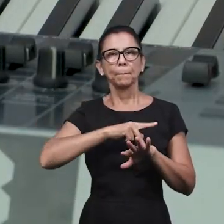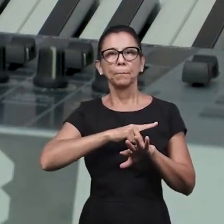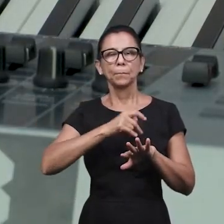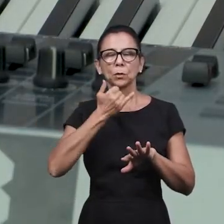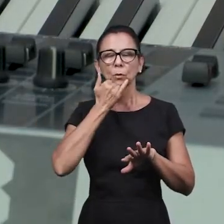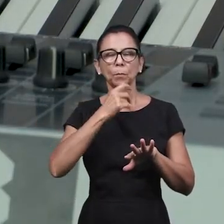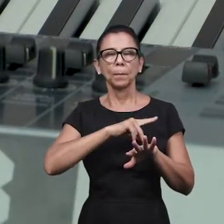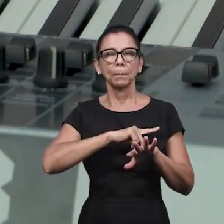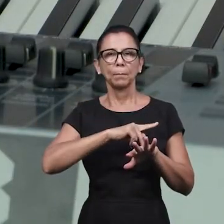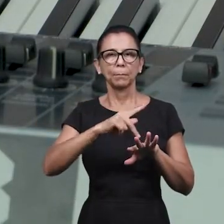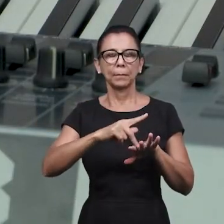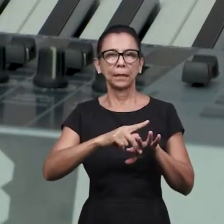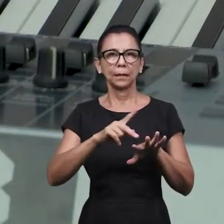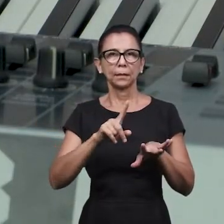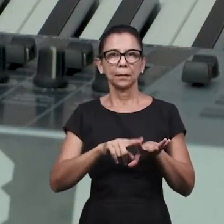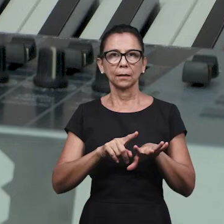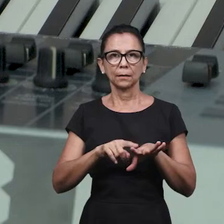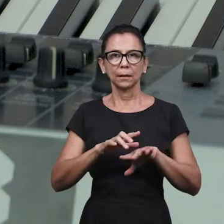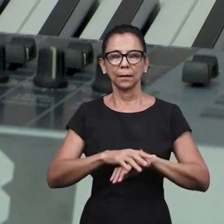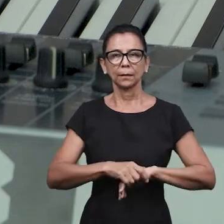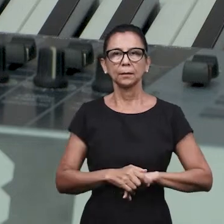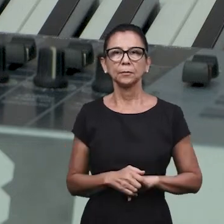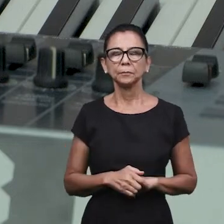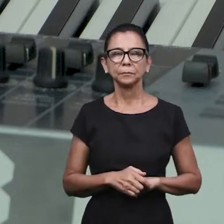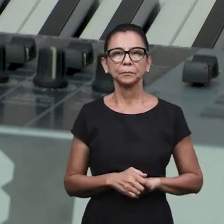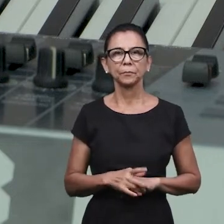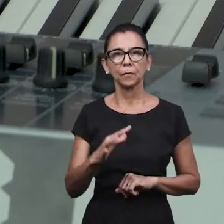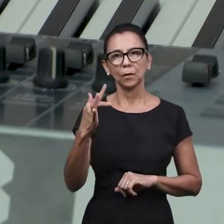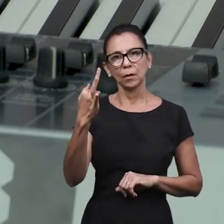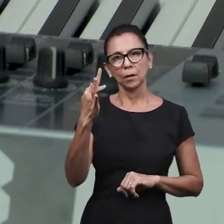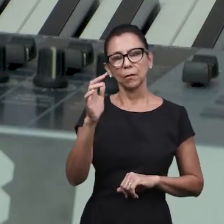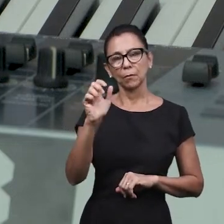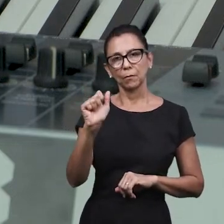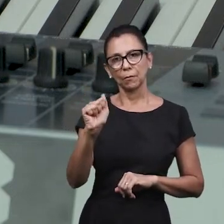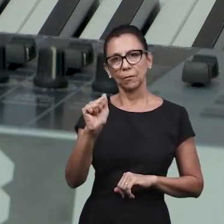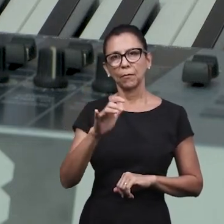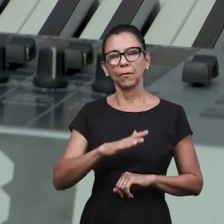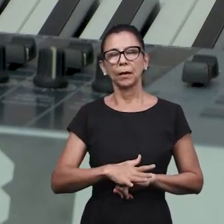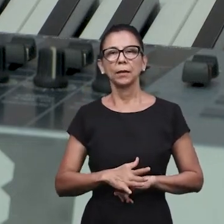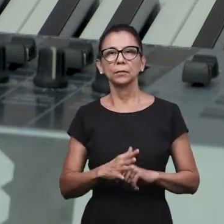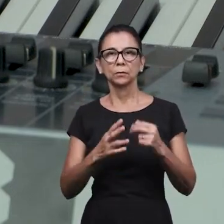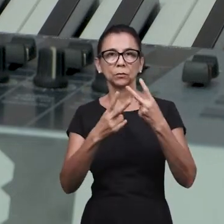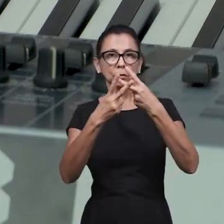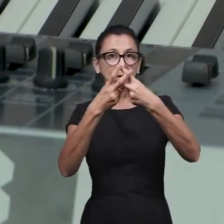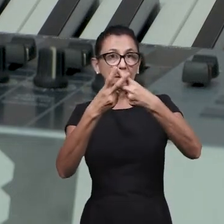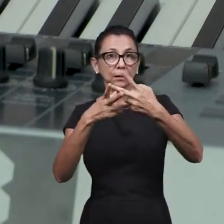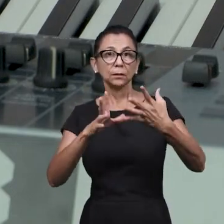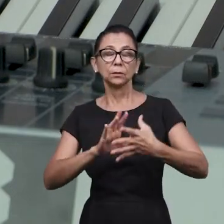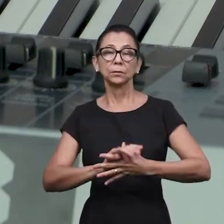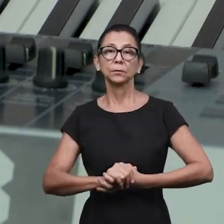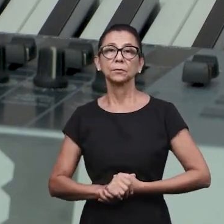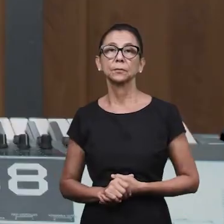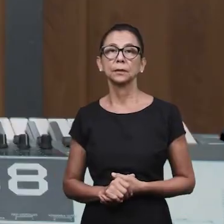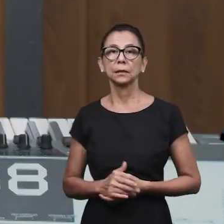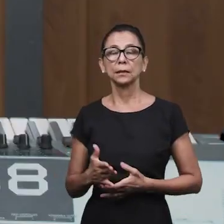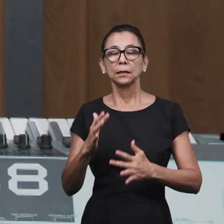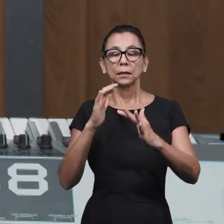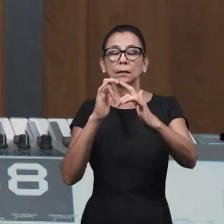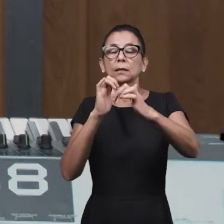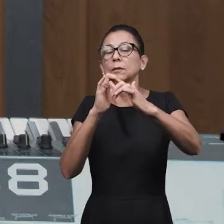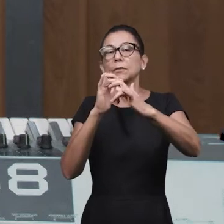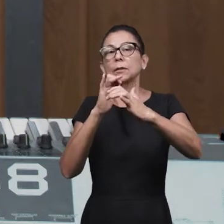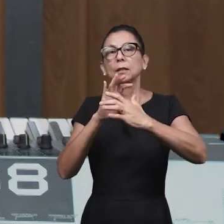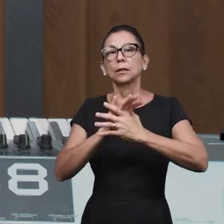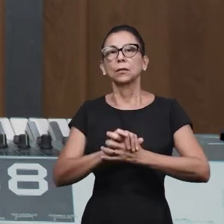c'est à droite, et à partir du fa, à droite du fa, c'est un fa, on monte un demi-ton, on fait le fa